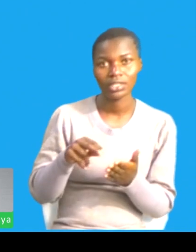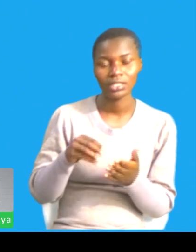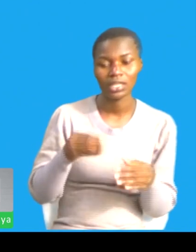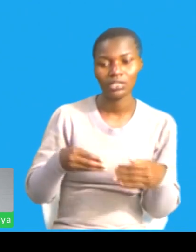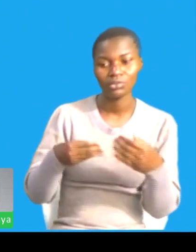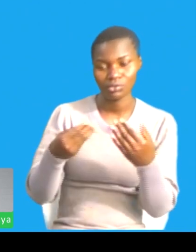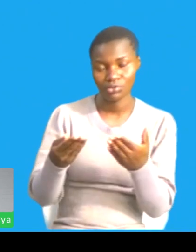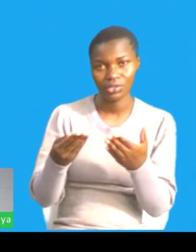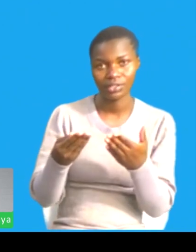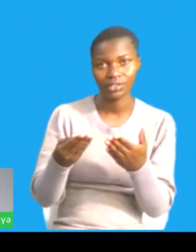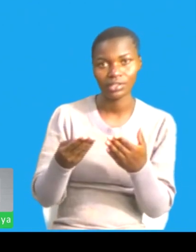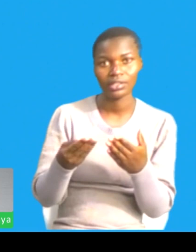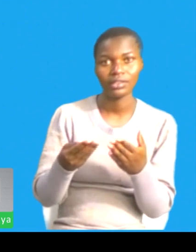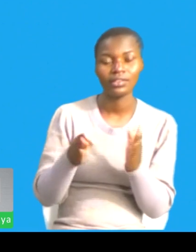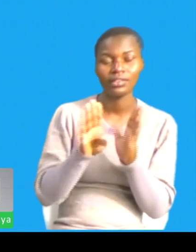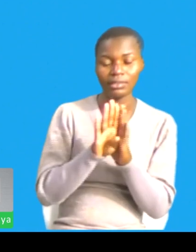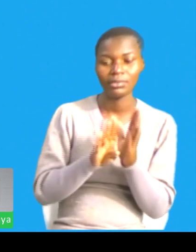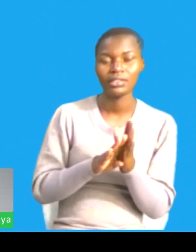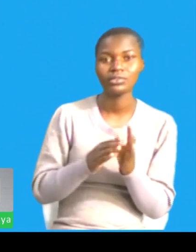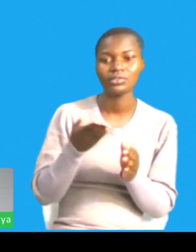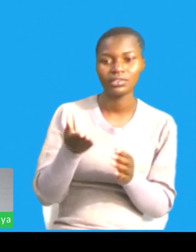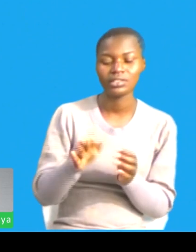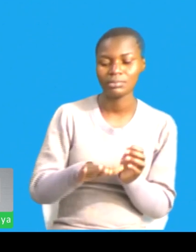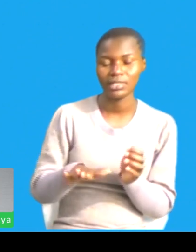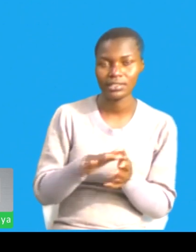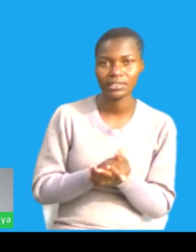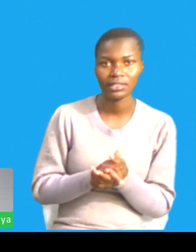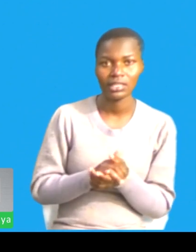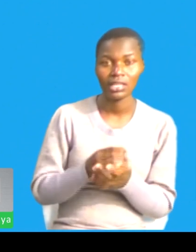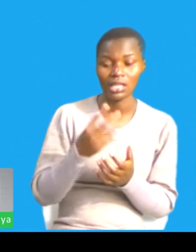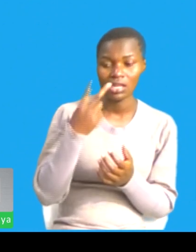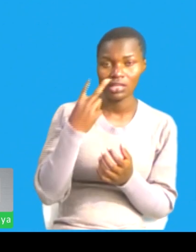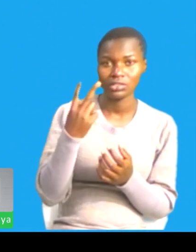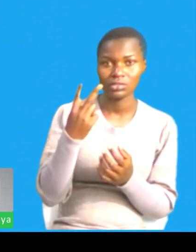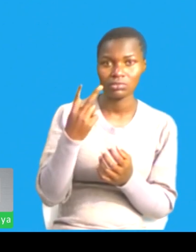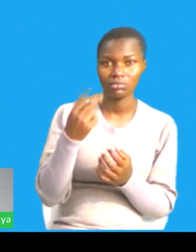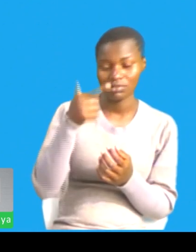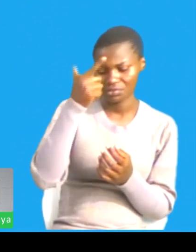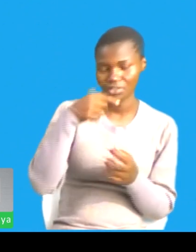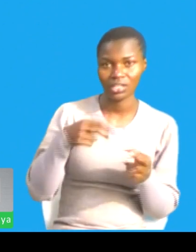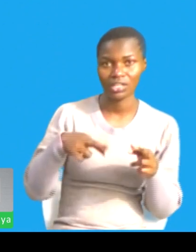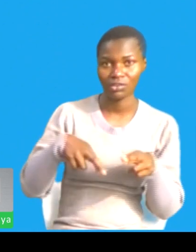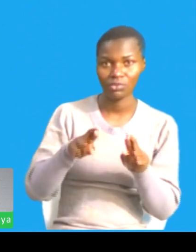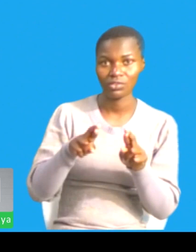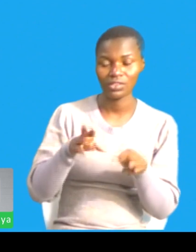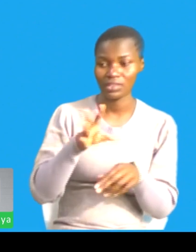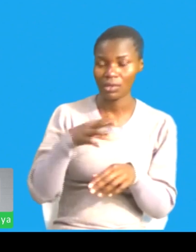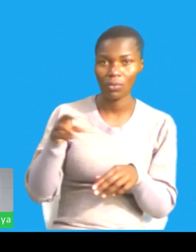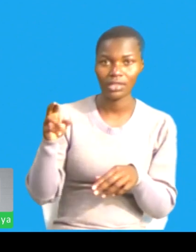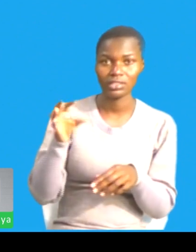these petitions to this place and this place. Yeah, and I saw them somewhere on Thika Road. They actually went to